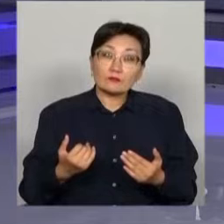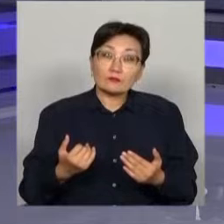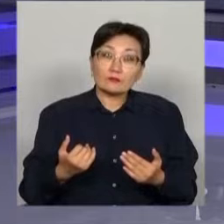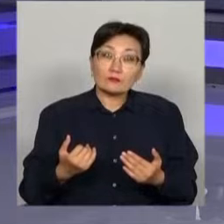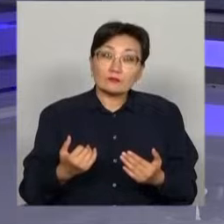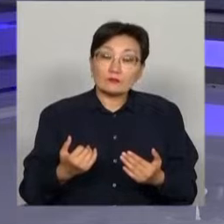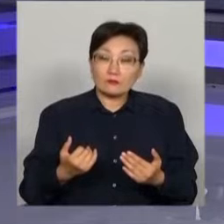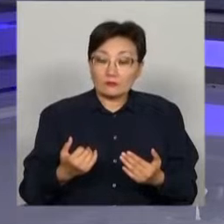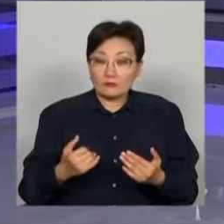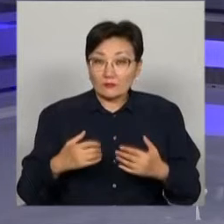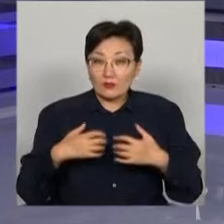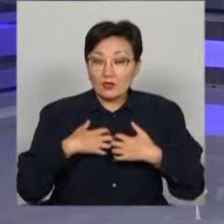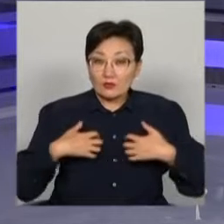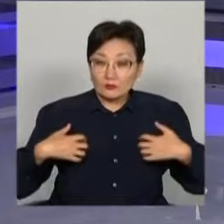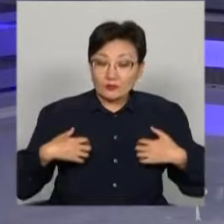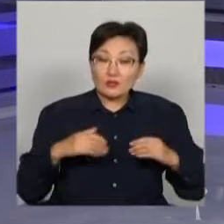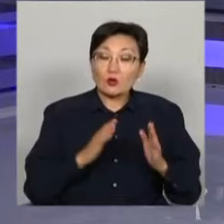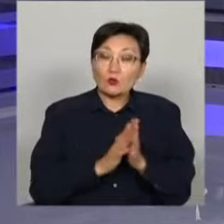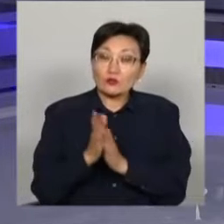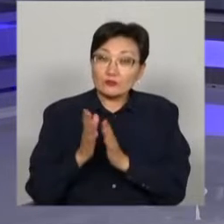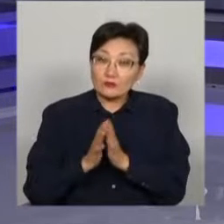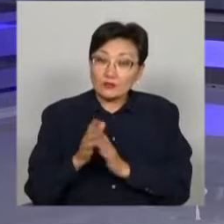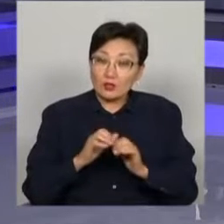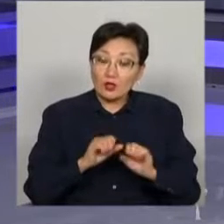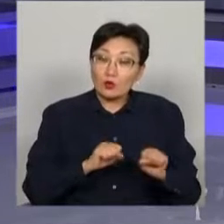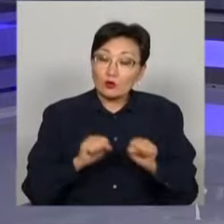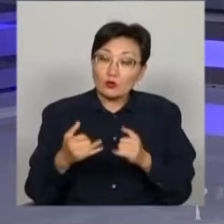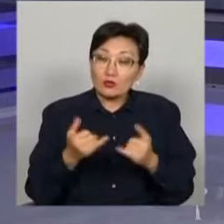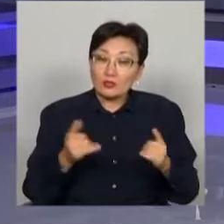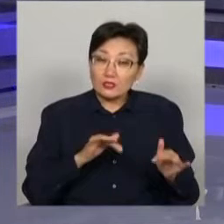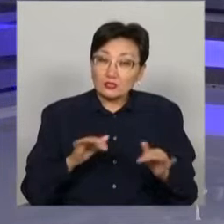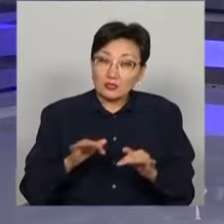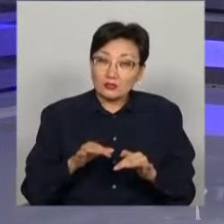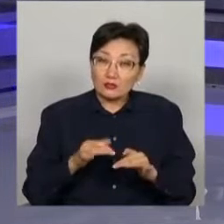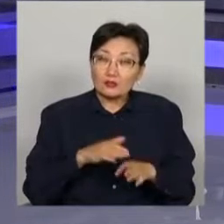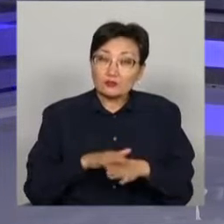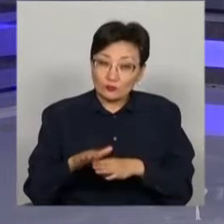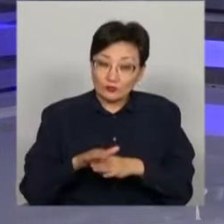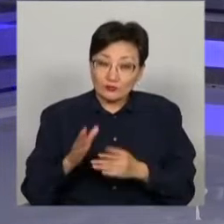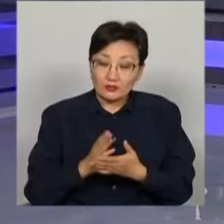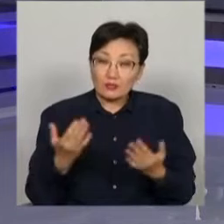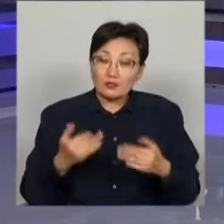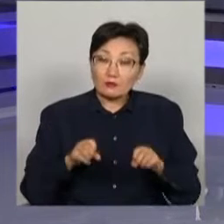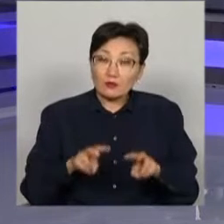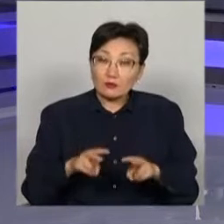пен өсімдіктерді қорғау үшін қандай шаралар қолға алынады? Қанша маман жұмыс істеп жатыр бұл бағытта қазір?